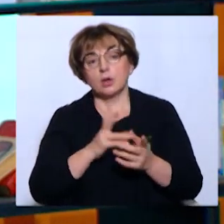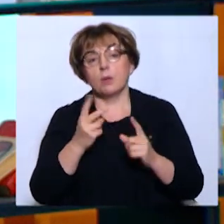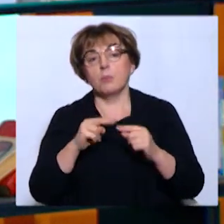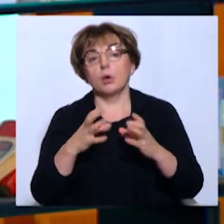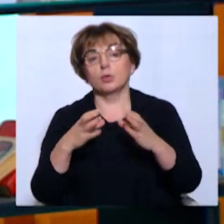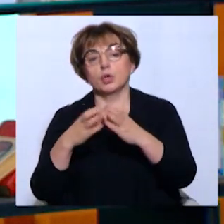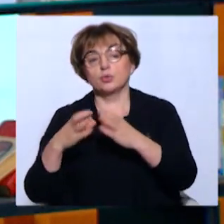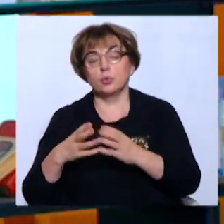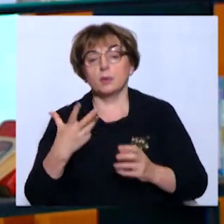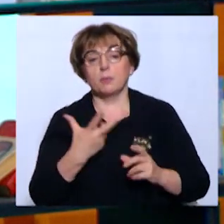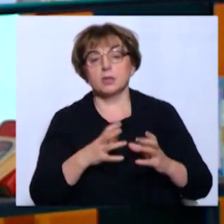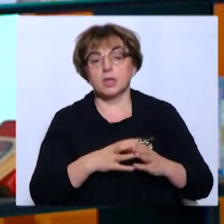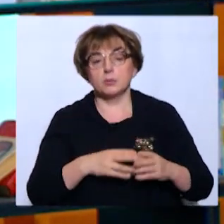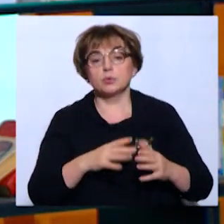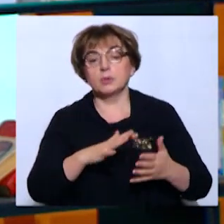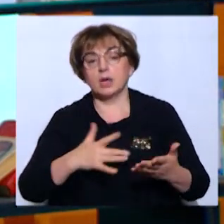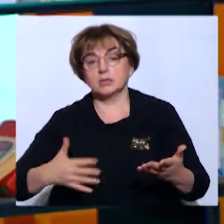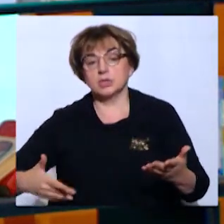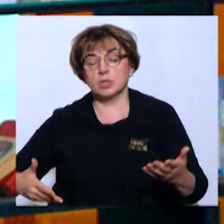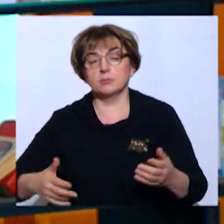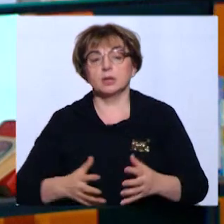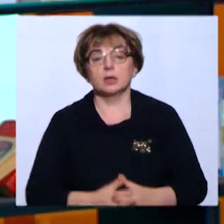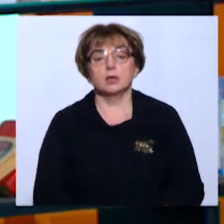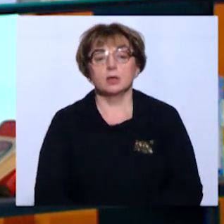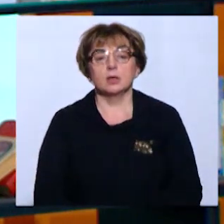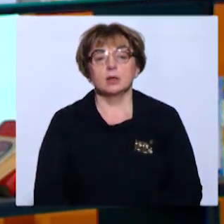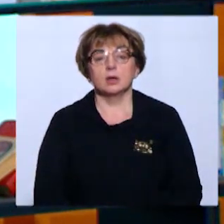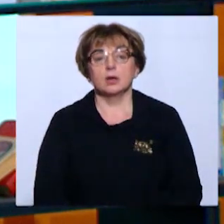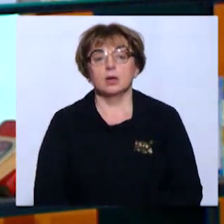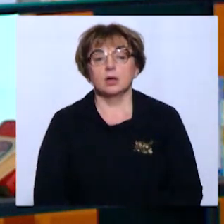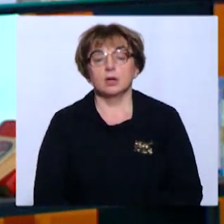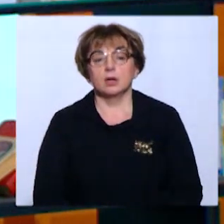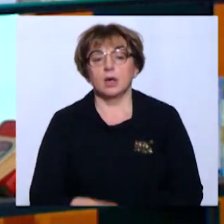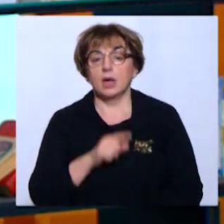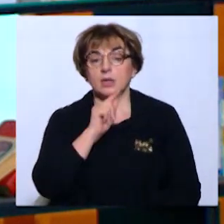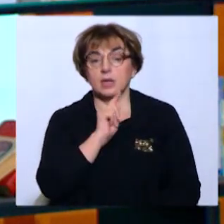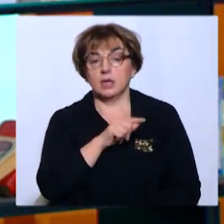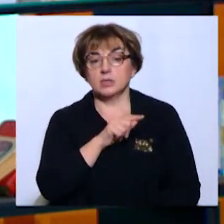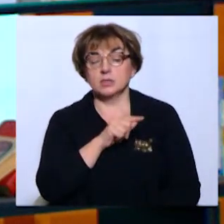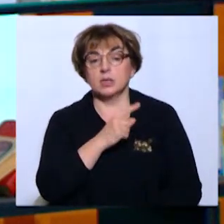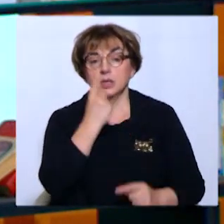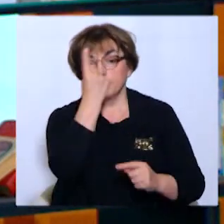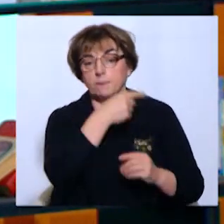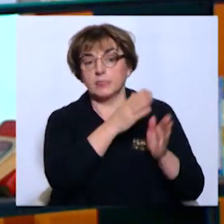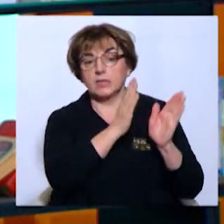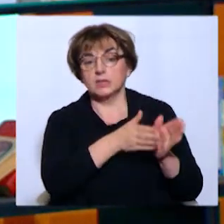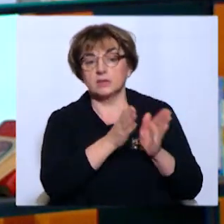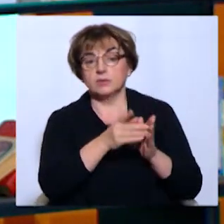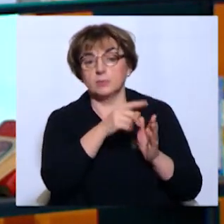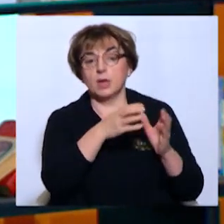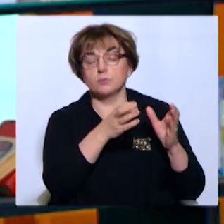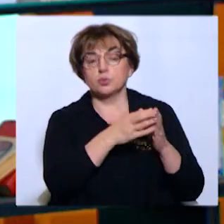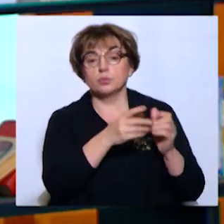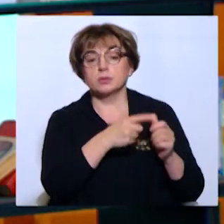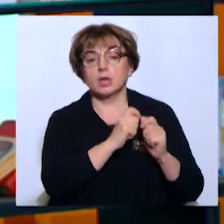მეორე ჯგუფი, მესამე ჯგუფი და ასე შემდეგ. აი ეს ინდივიდები, აი ამ ჯგუფს